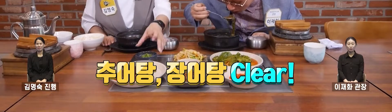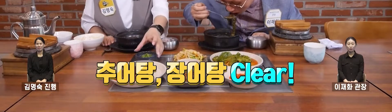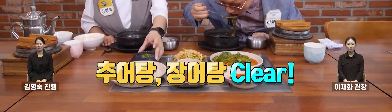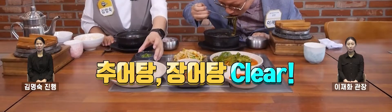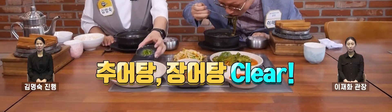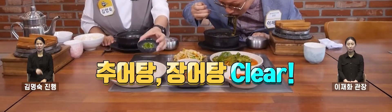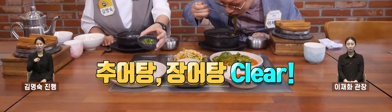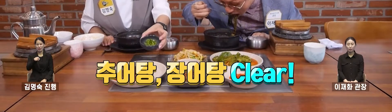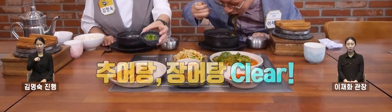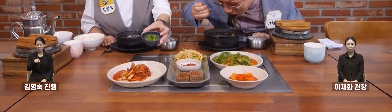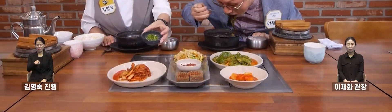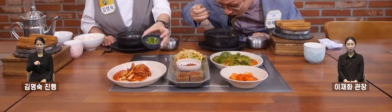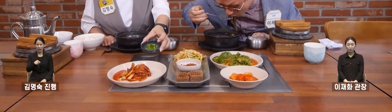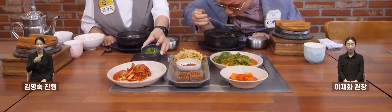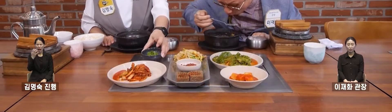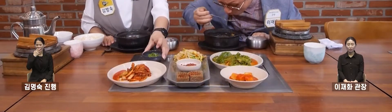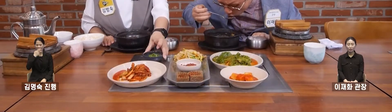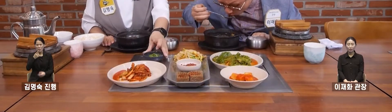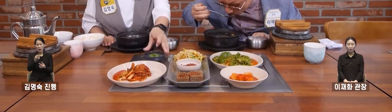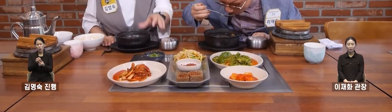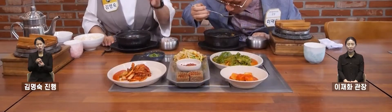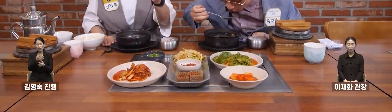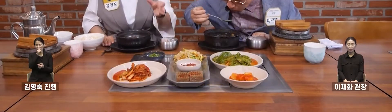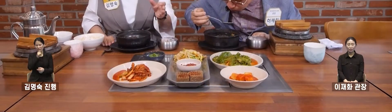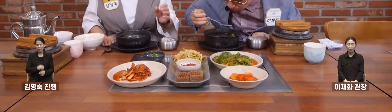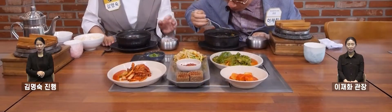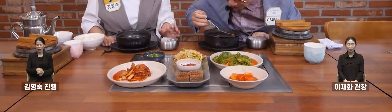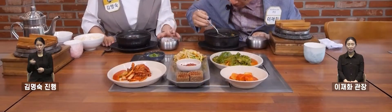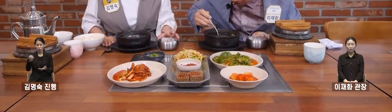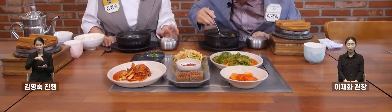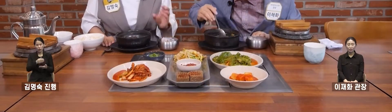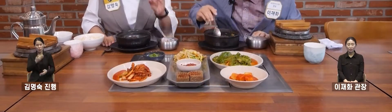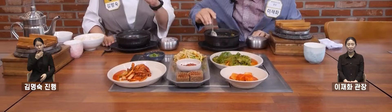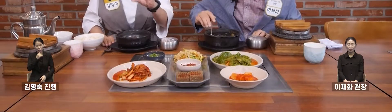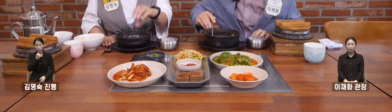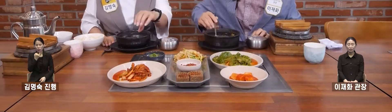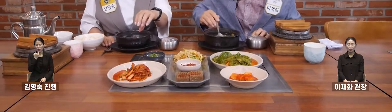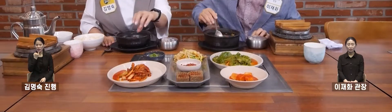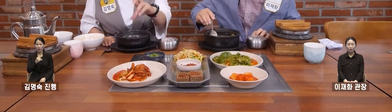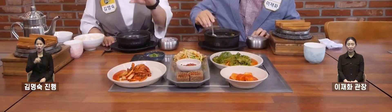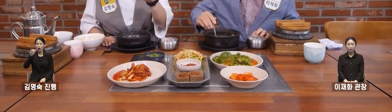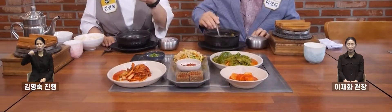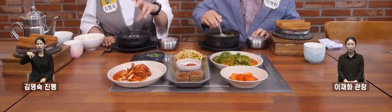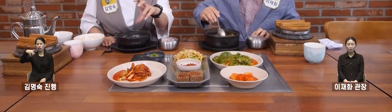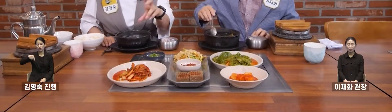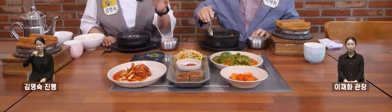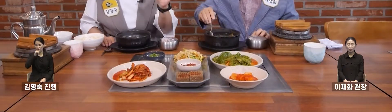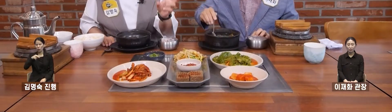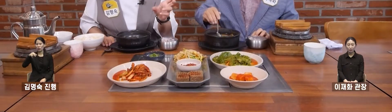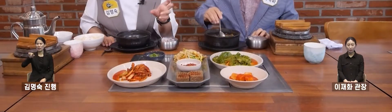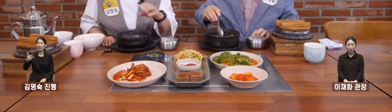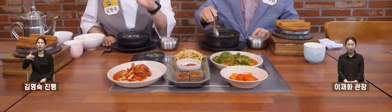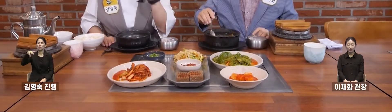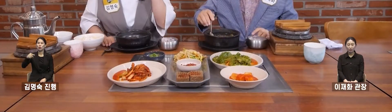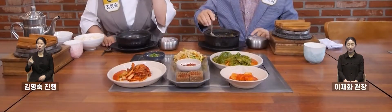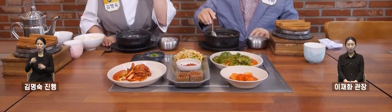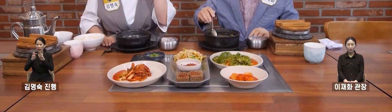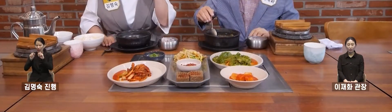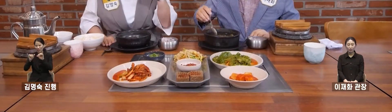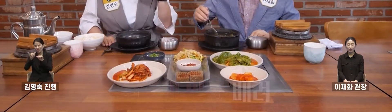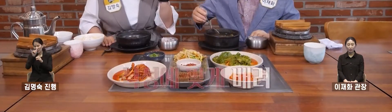그리고 이제 여기 청양고추도 있는데 이제 고추를 넣어서 드셔도 되고요. 뭐 후추도 있고 산초가루도 있어요.